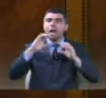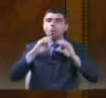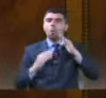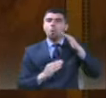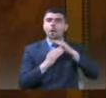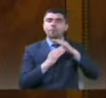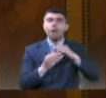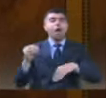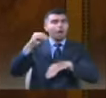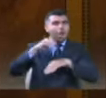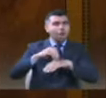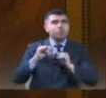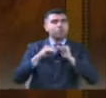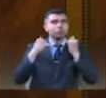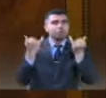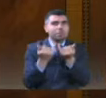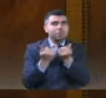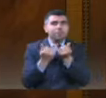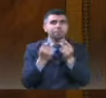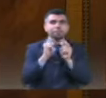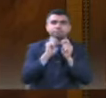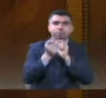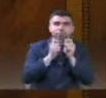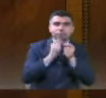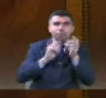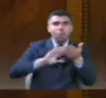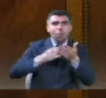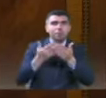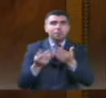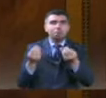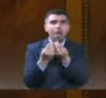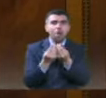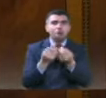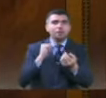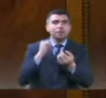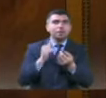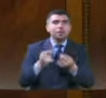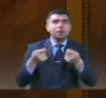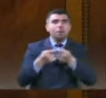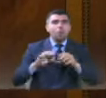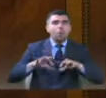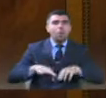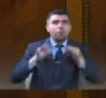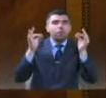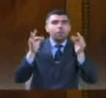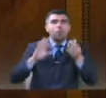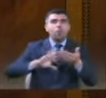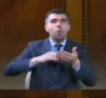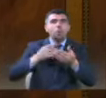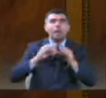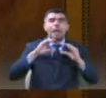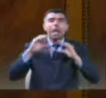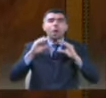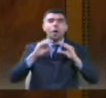ثم عقدنا معها لقاءات ثنائية في 25 أكتوبر 2013 لتدارس سبل مواصلة الحوار وفق